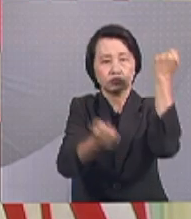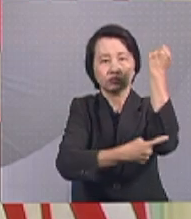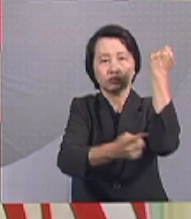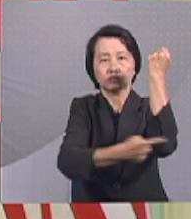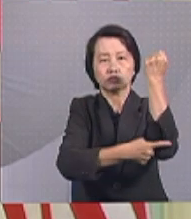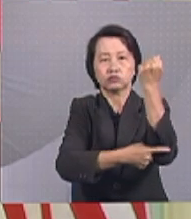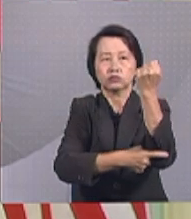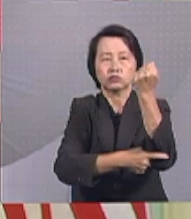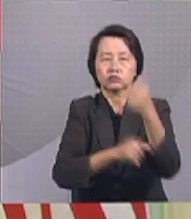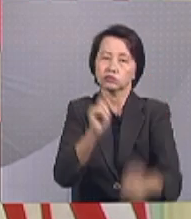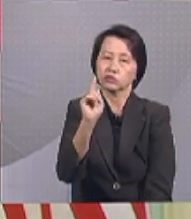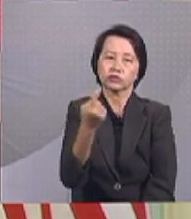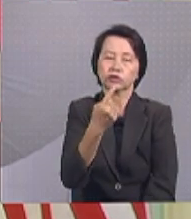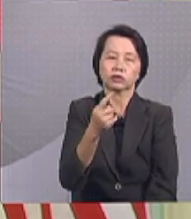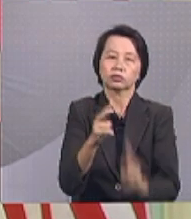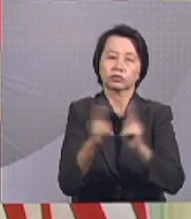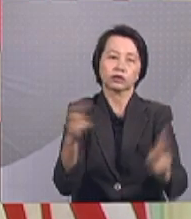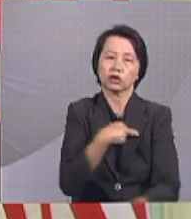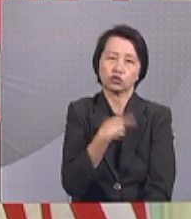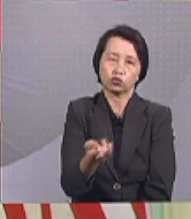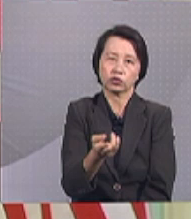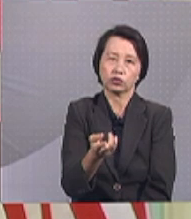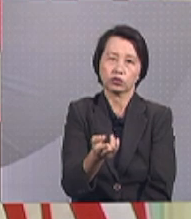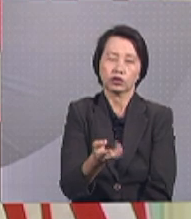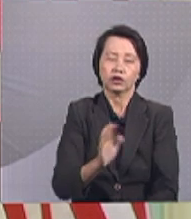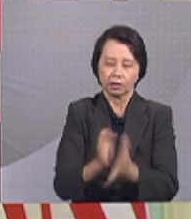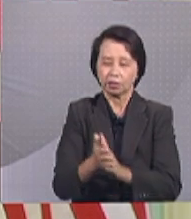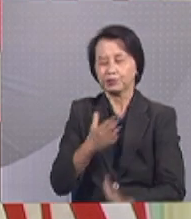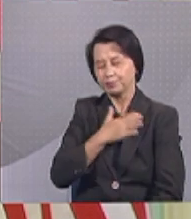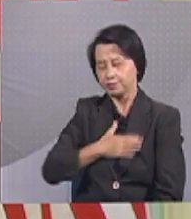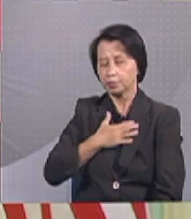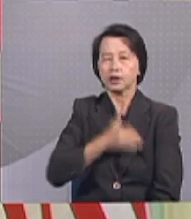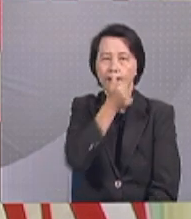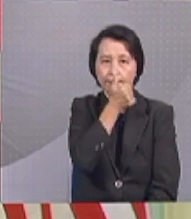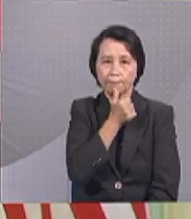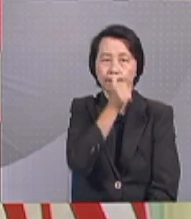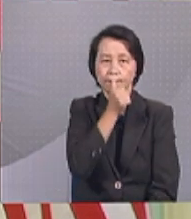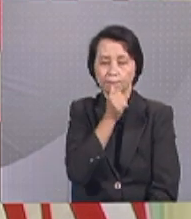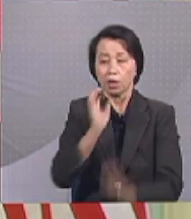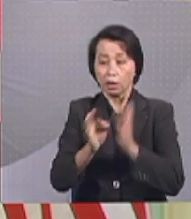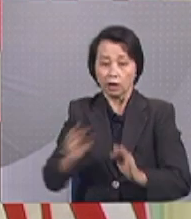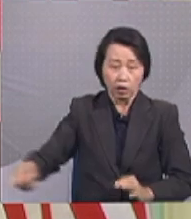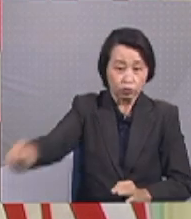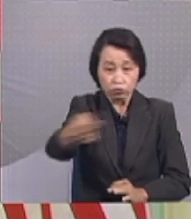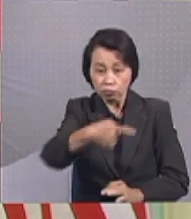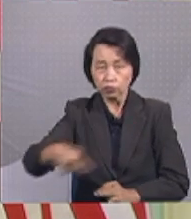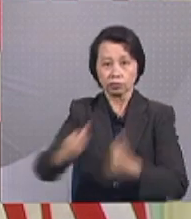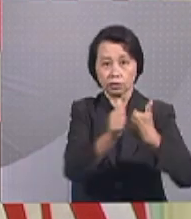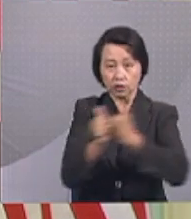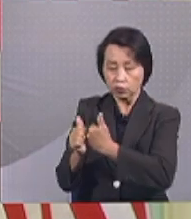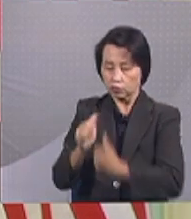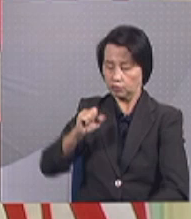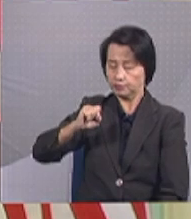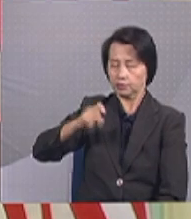Jadi ianya sesuatu yang amat merugikan. Sabarlah, insyaAllah. Kalau kita semua patuh pada PKP